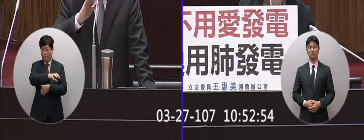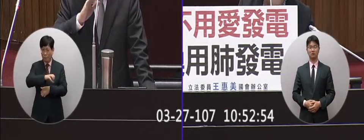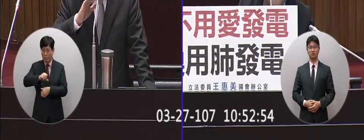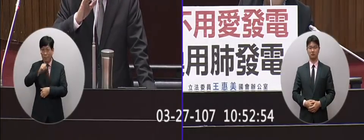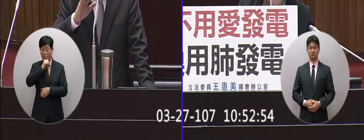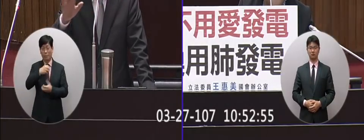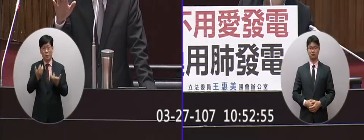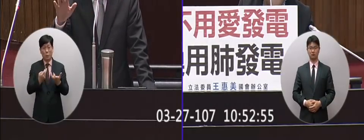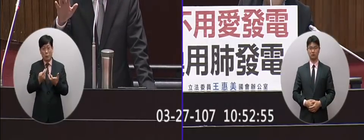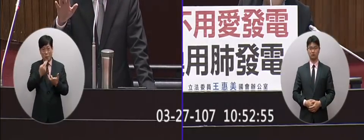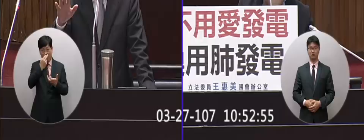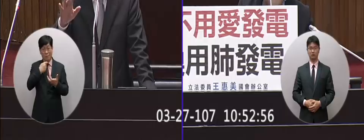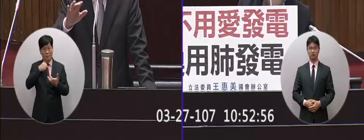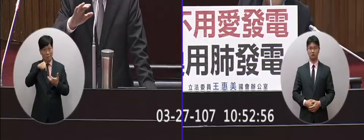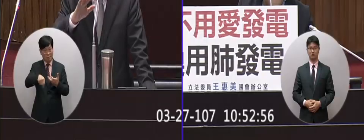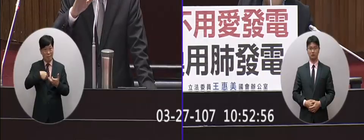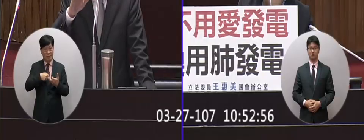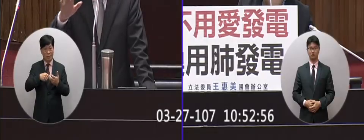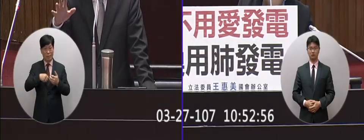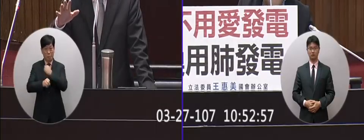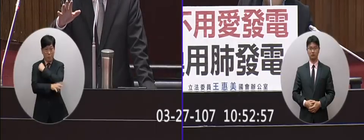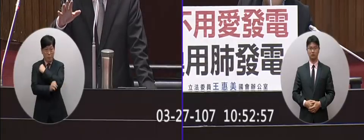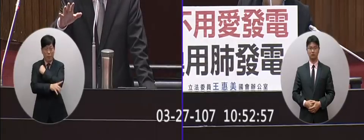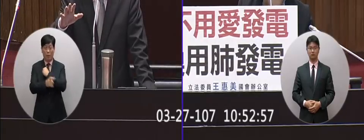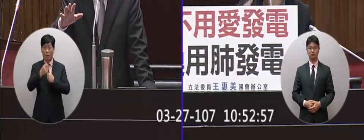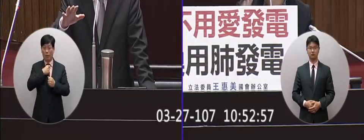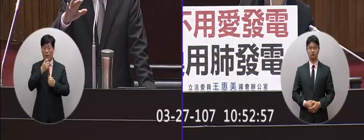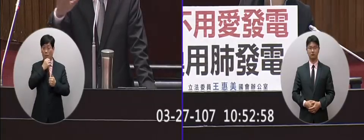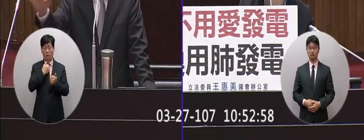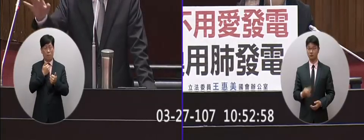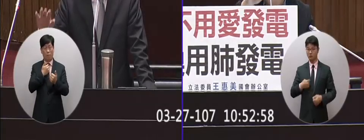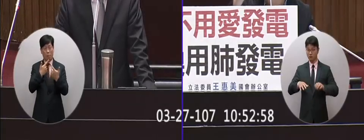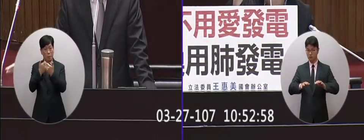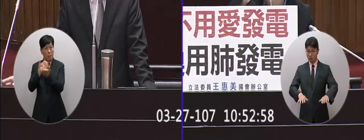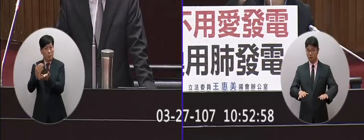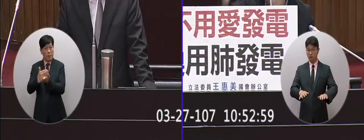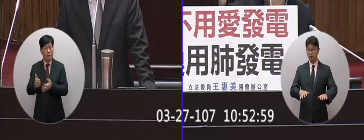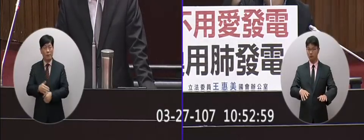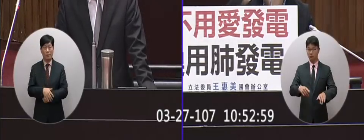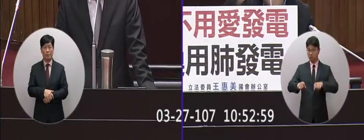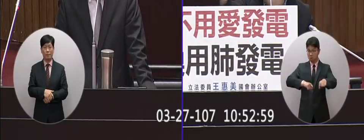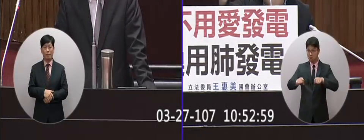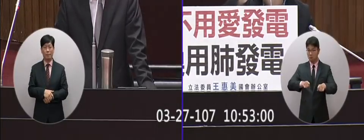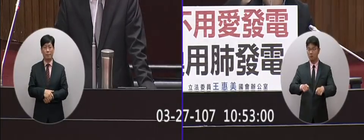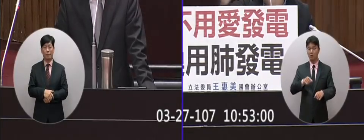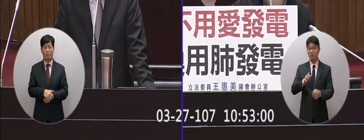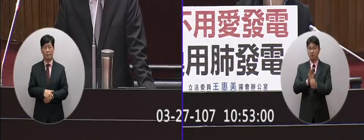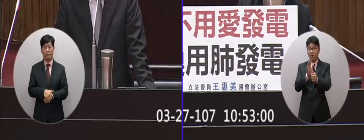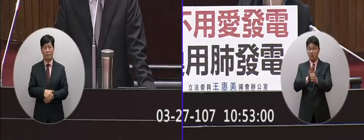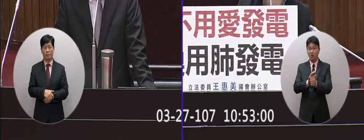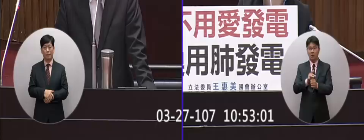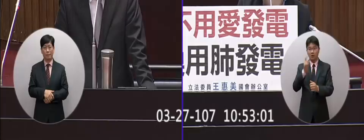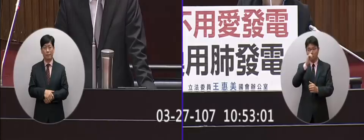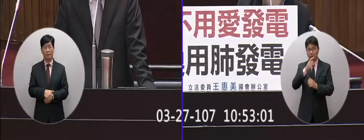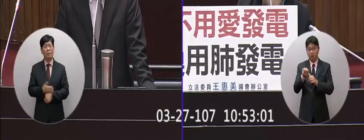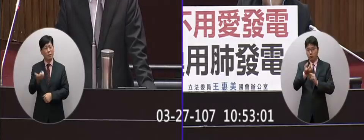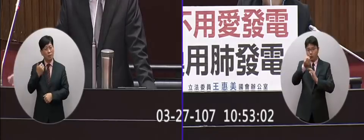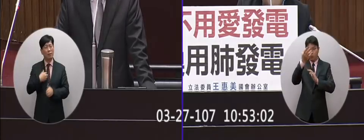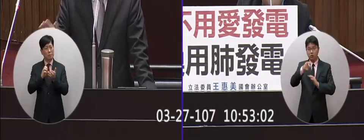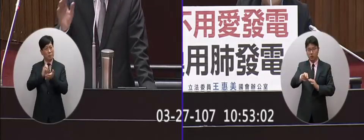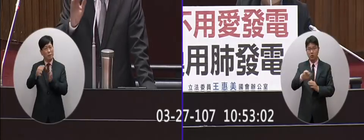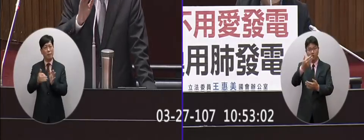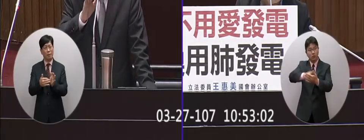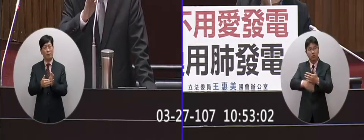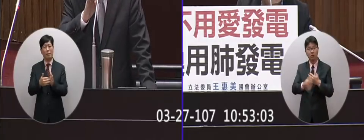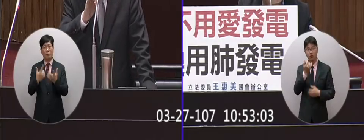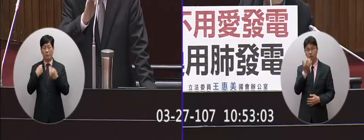的温室气体的排放要有有效的措施。 那我们现在的做法能够让温室气体的排放量减少吗？ 我刚刚已经有跟你报